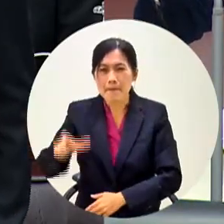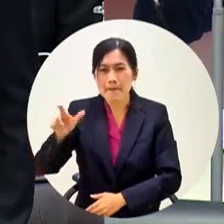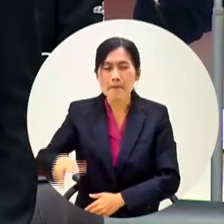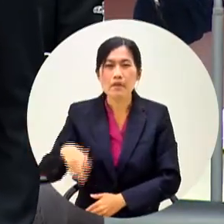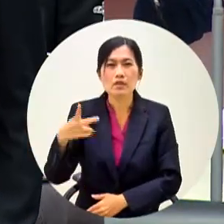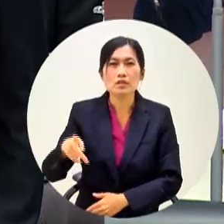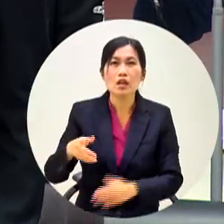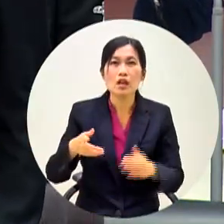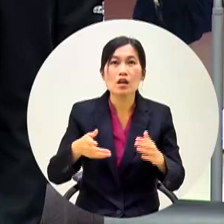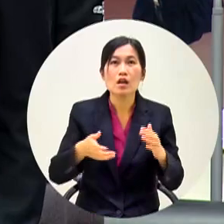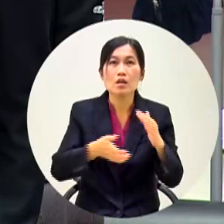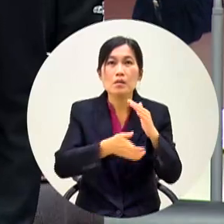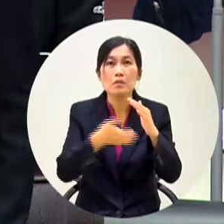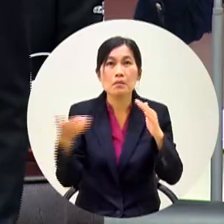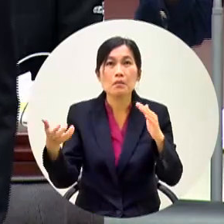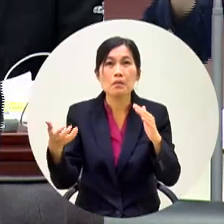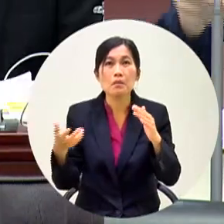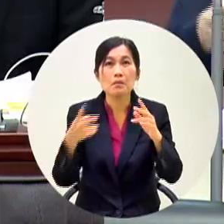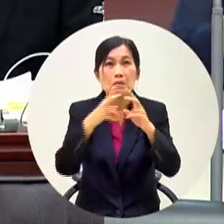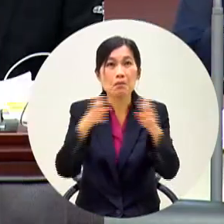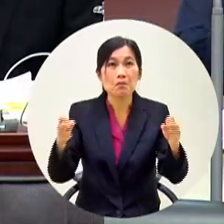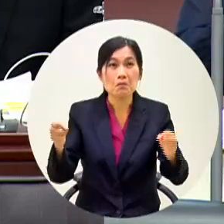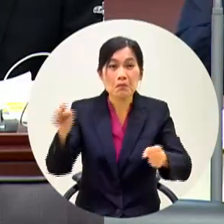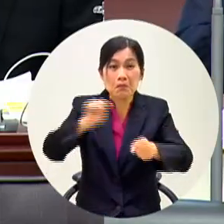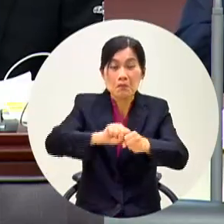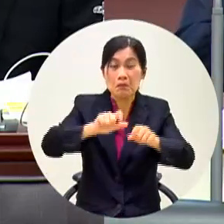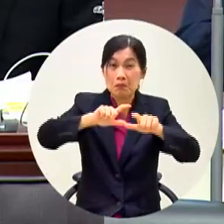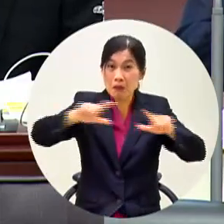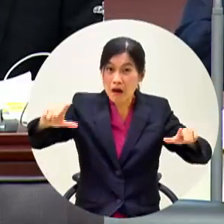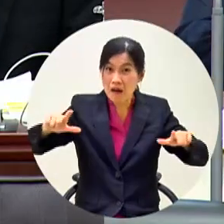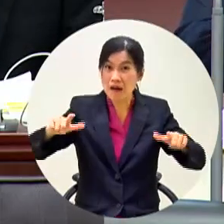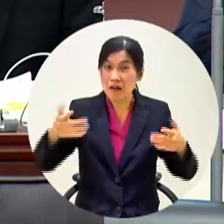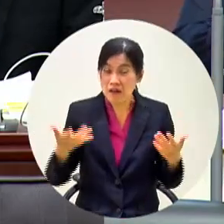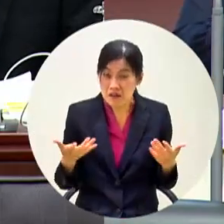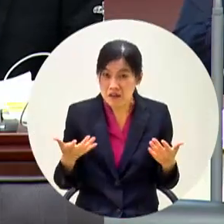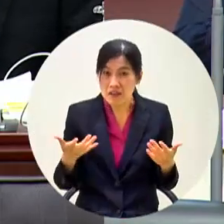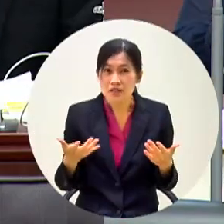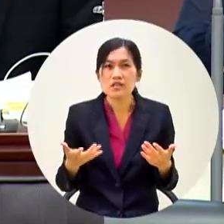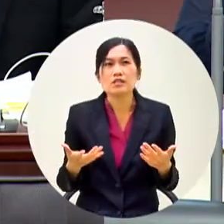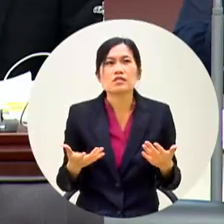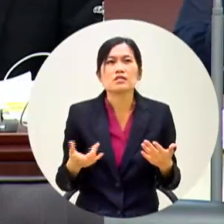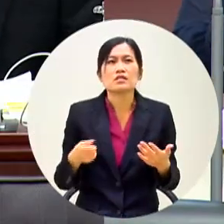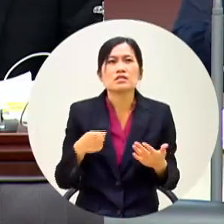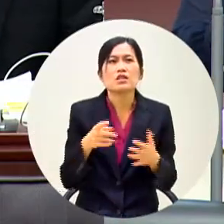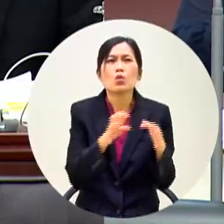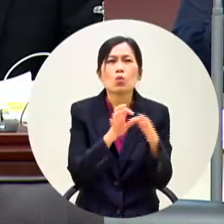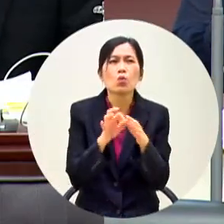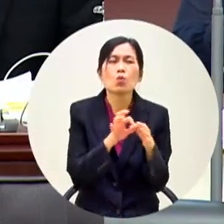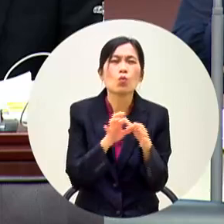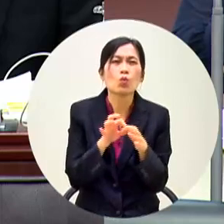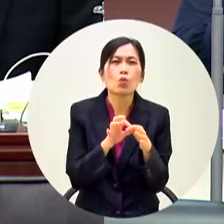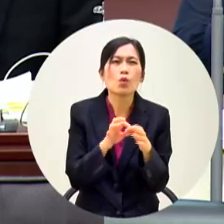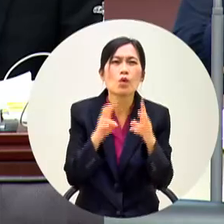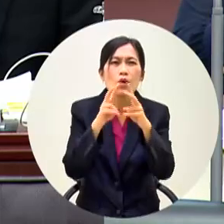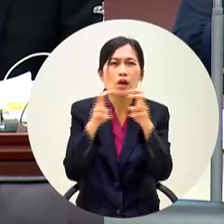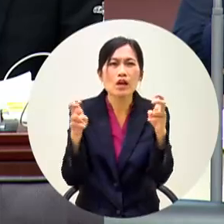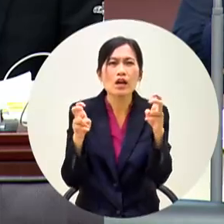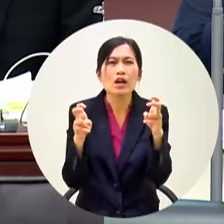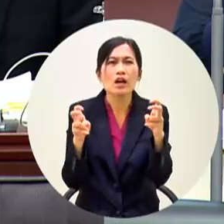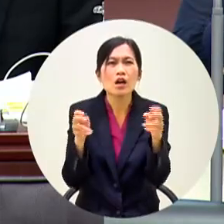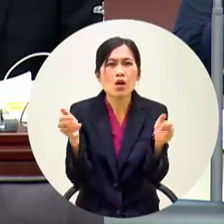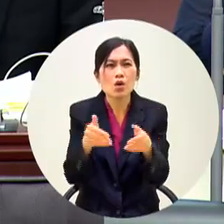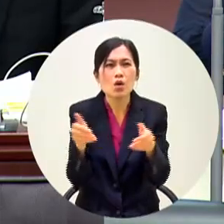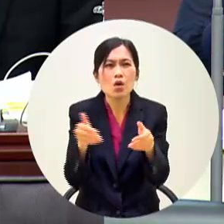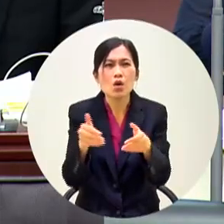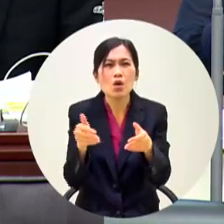庙宇会有现在的2倍大吗？ 我想那个议员，这个会牵涉到他庙的新建啦，哈。阿